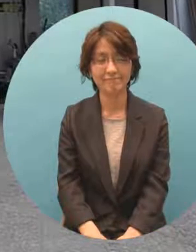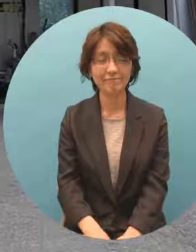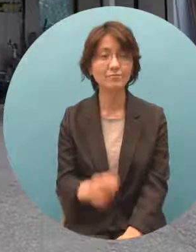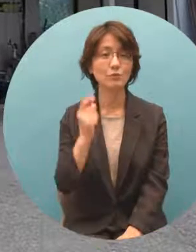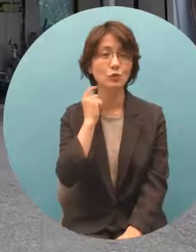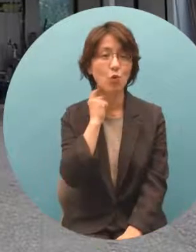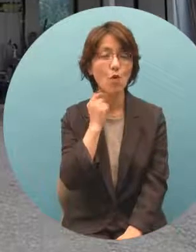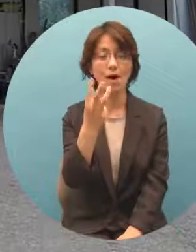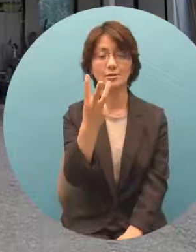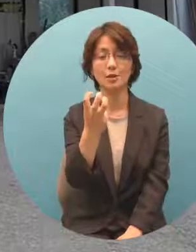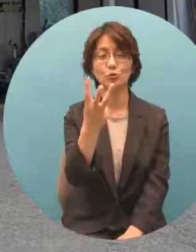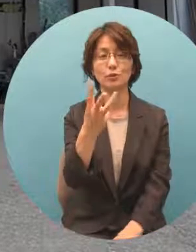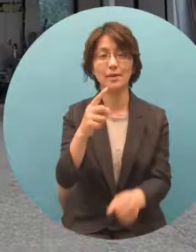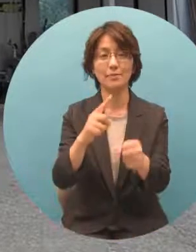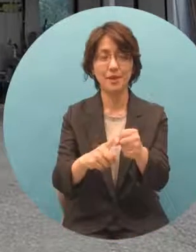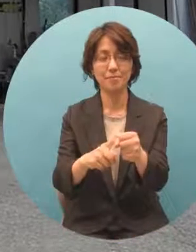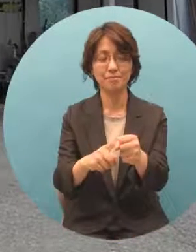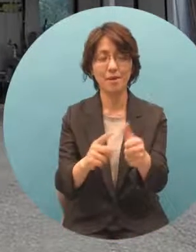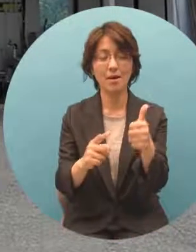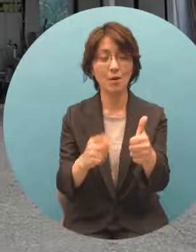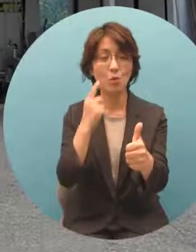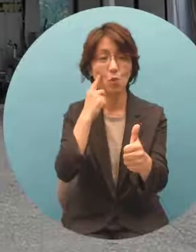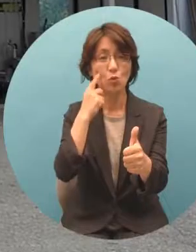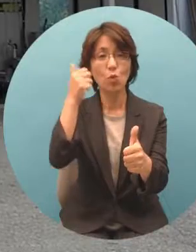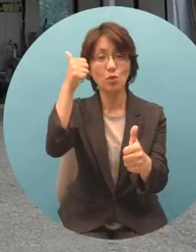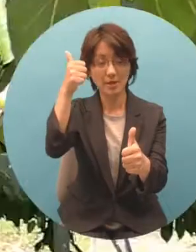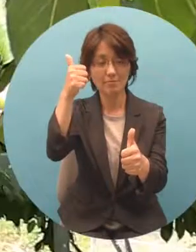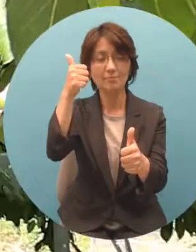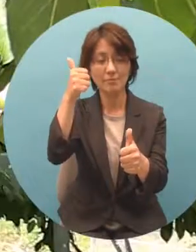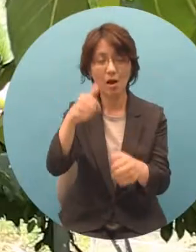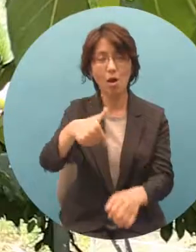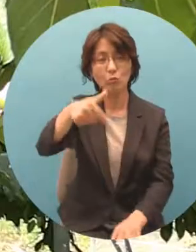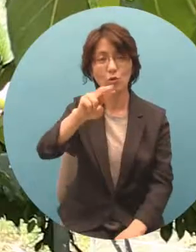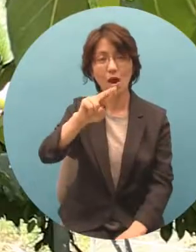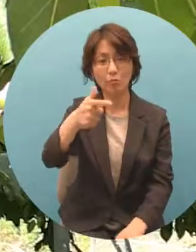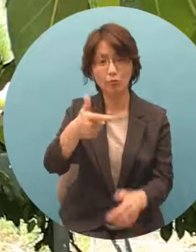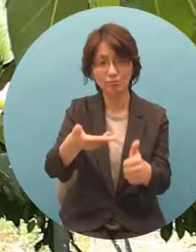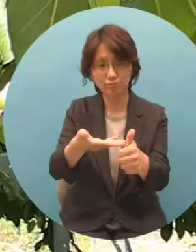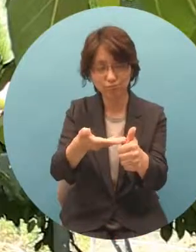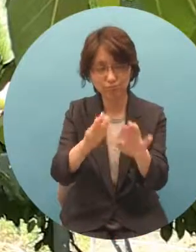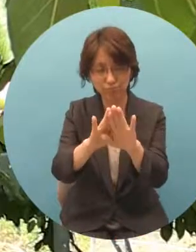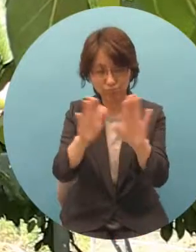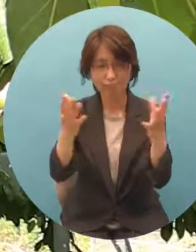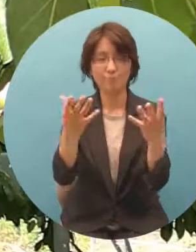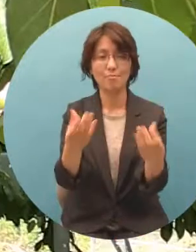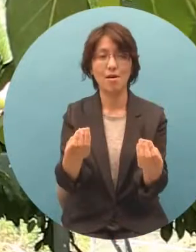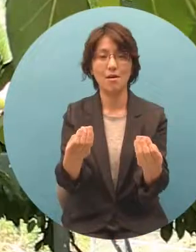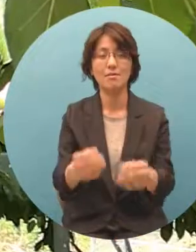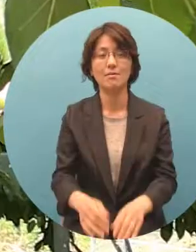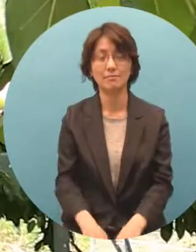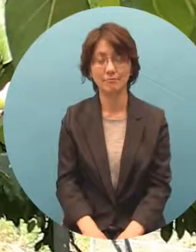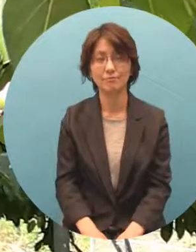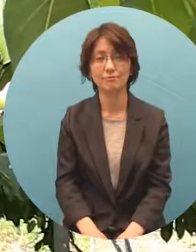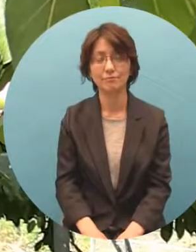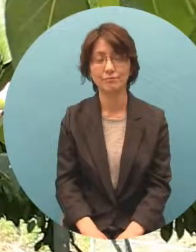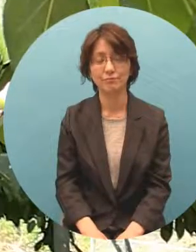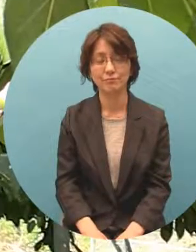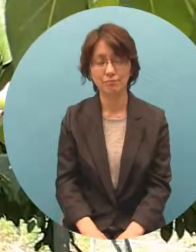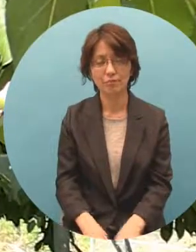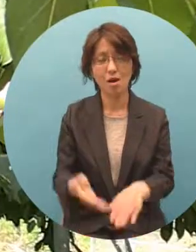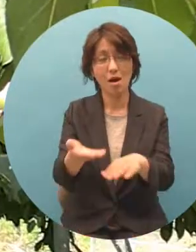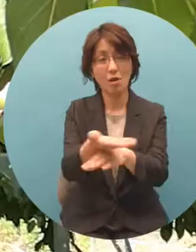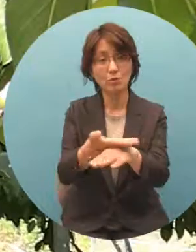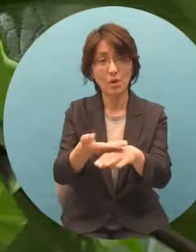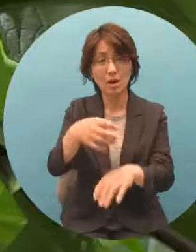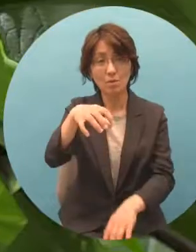昭和33年に富澤さんの父の代からプラム栽培を始めたという金華果樹園。ここ